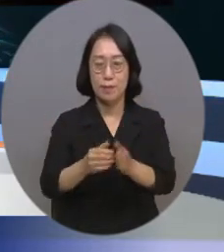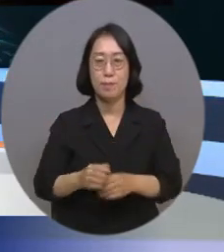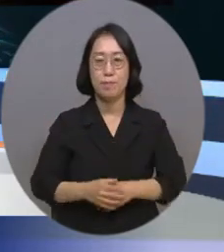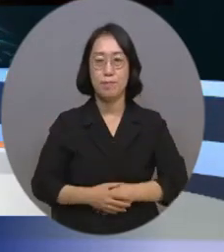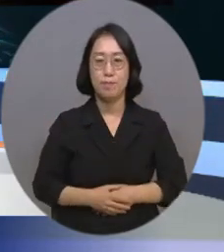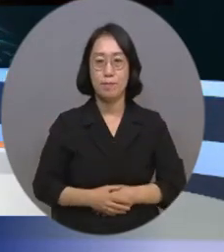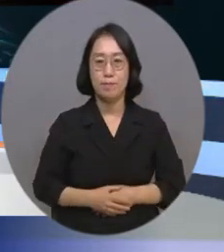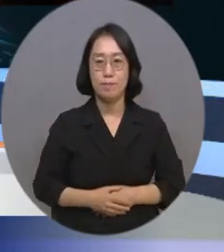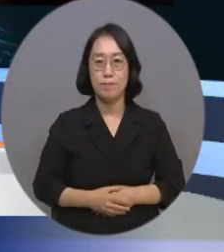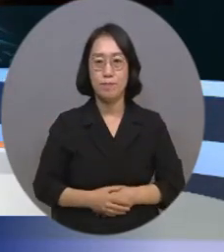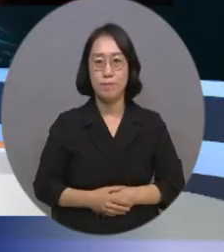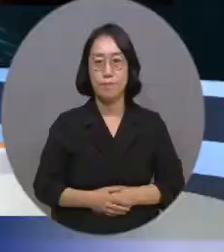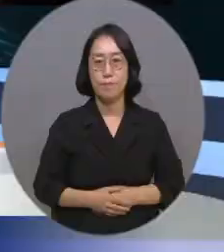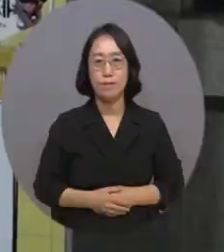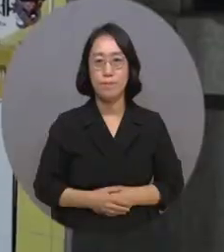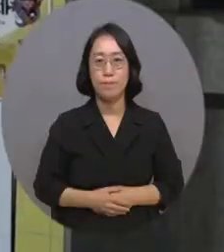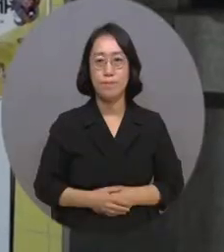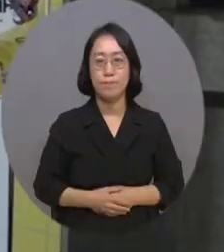기자가 보도합니다.